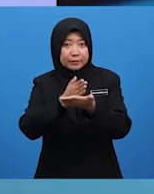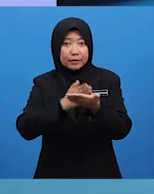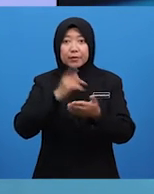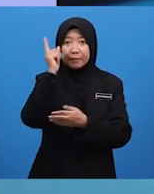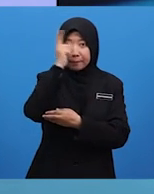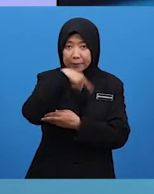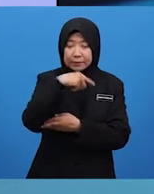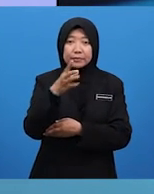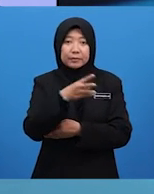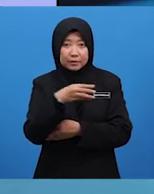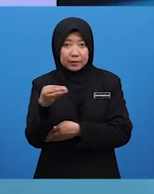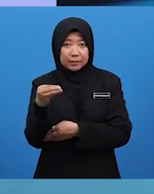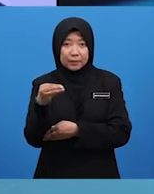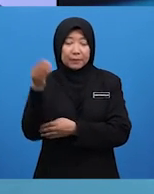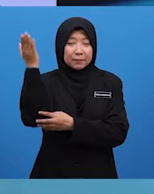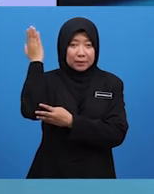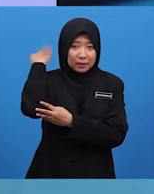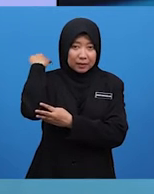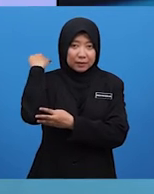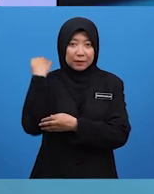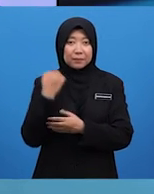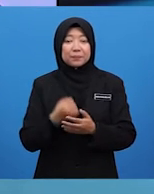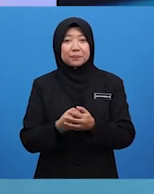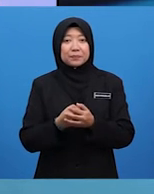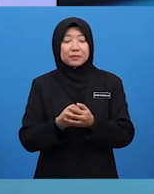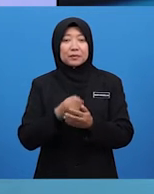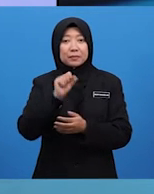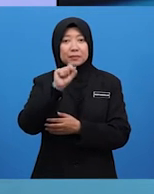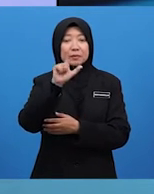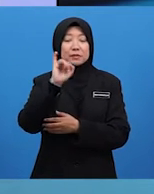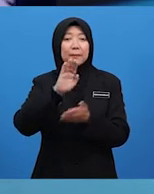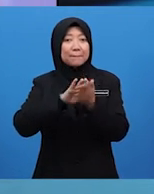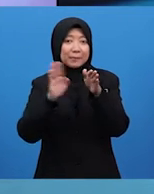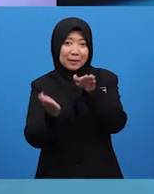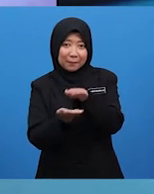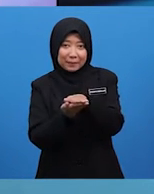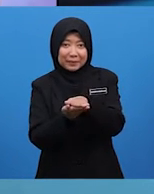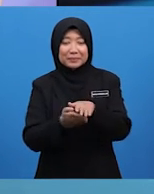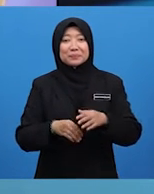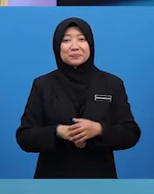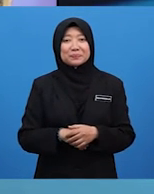hadapan dan belakang belah slip berlapik.